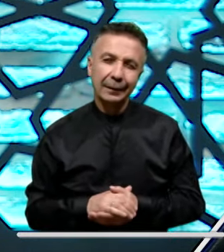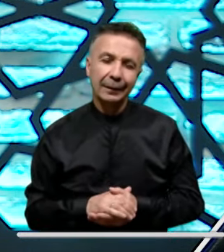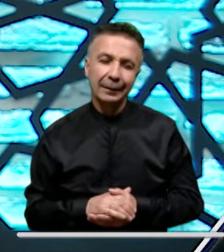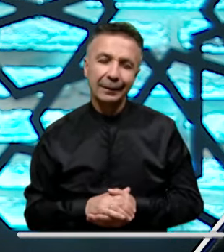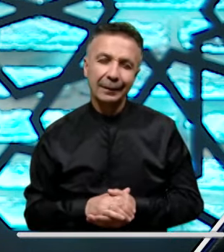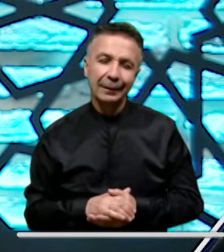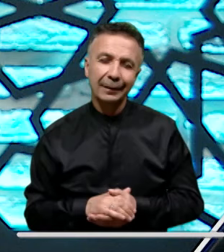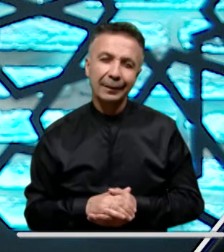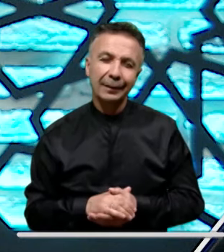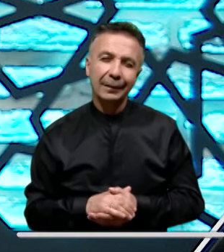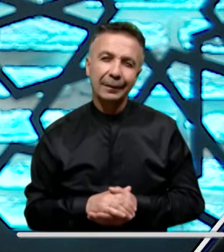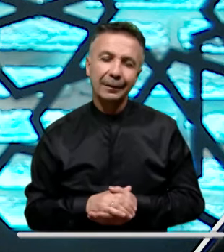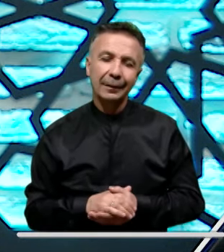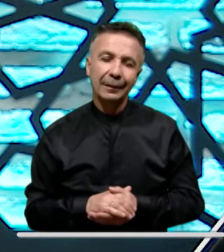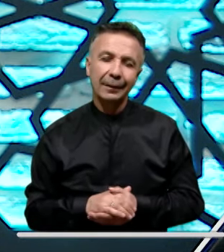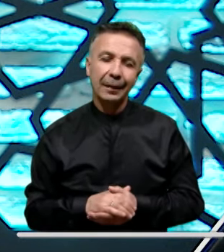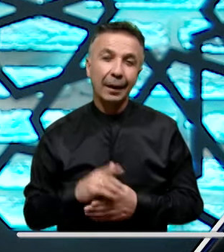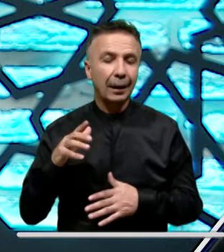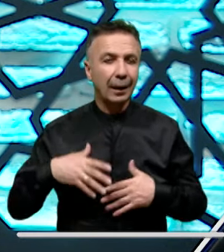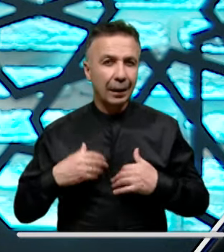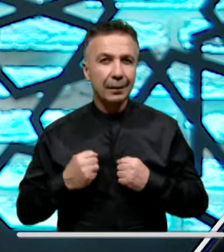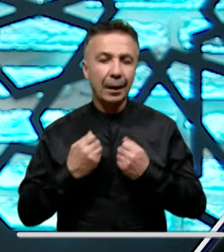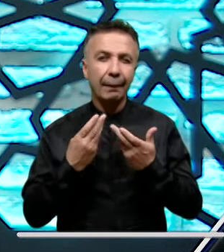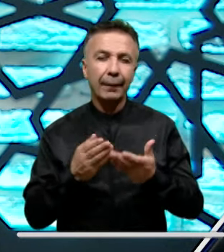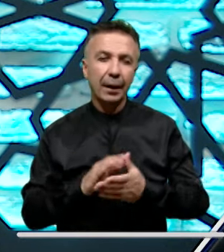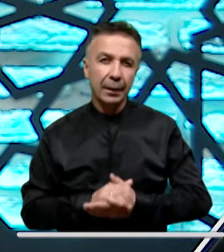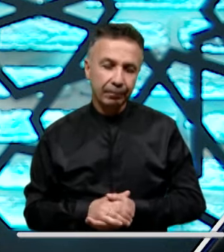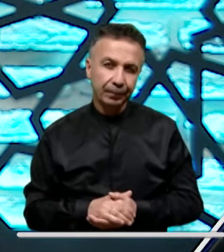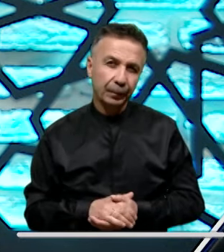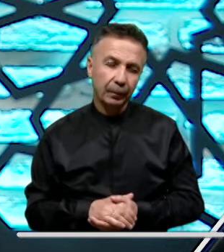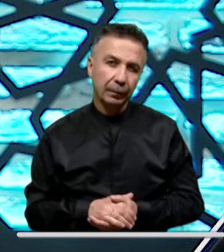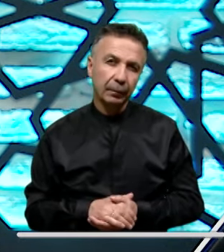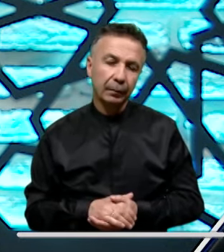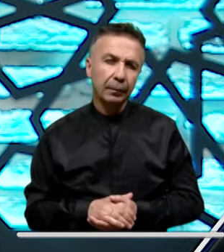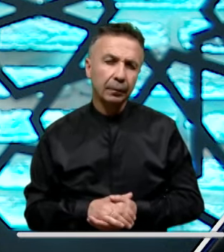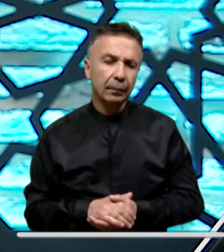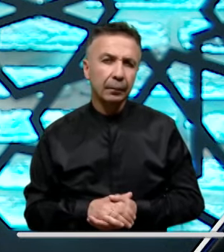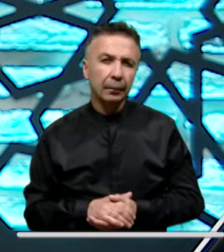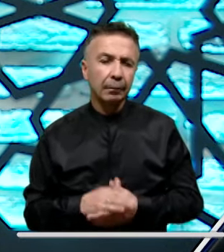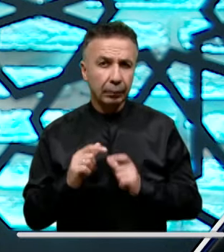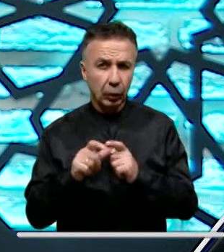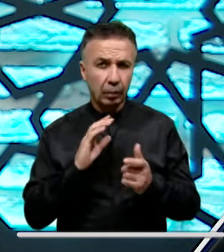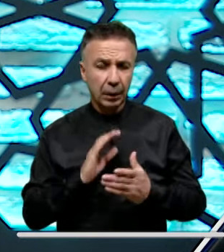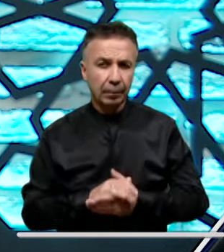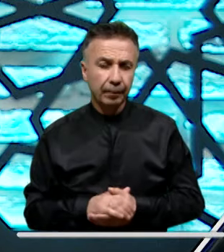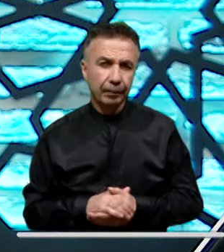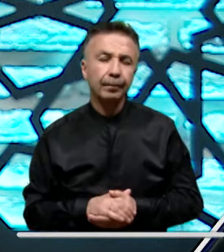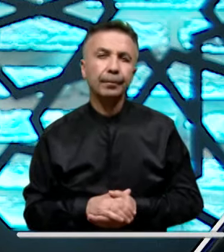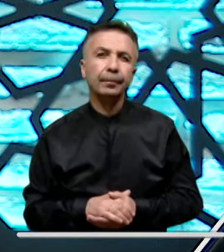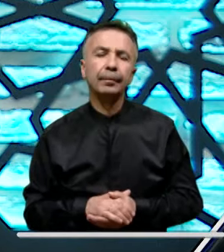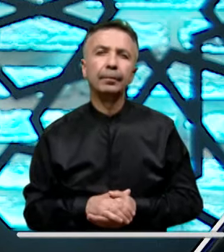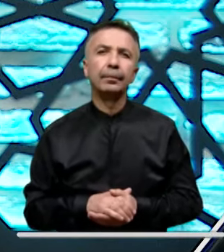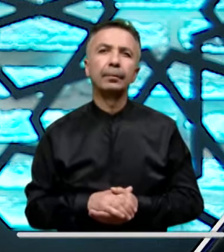nasılsınız? Allah sağlık, sıhhat, afiyet versin kardeşim. Amin cümlemize. Buyursunlar. Kardeşim benim sorum şöyle